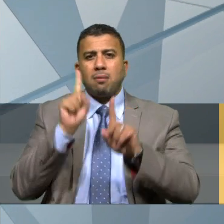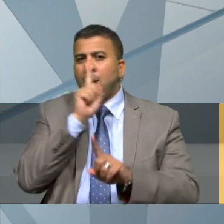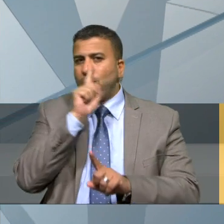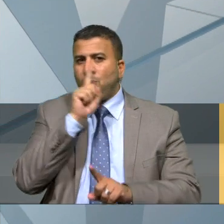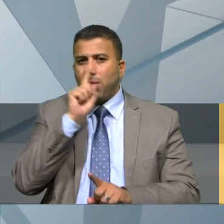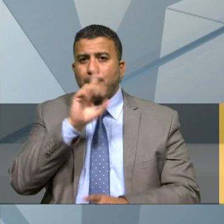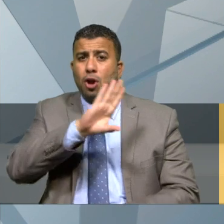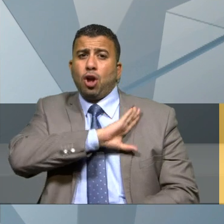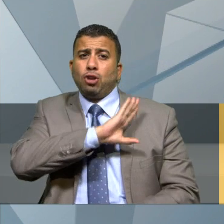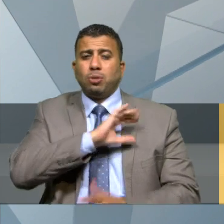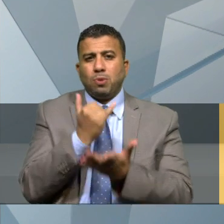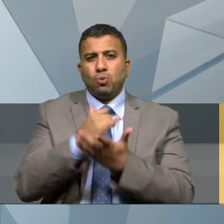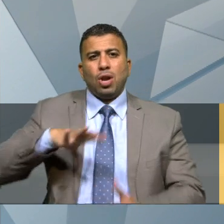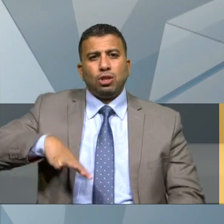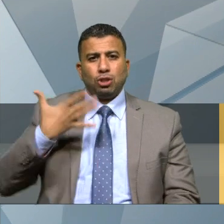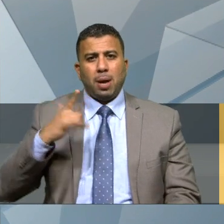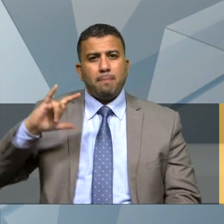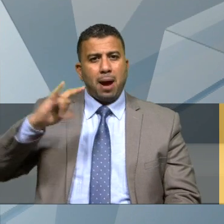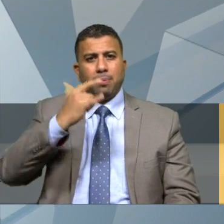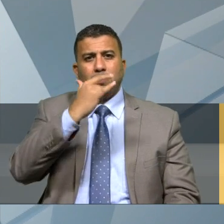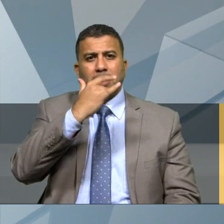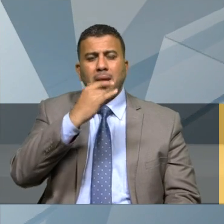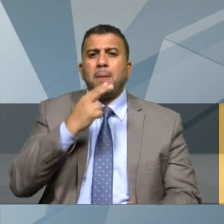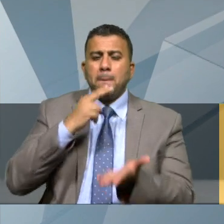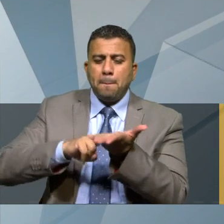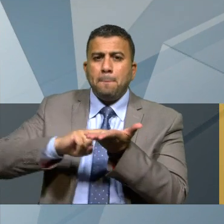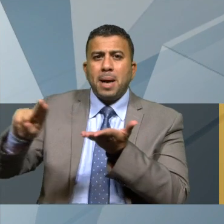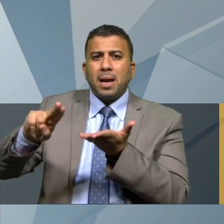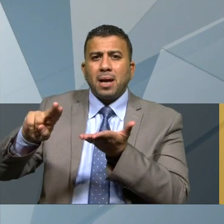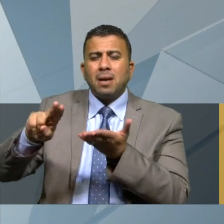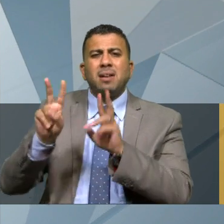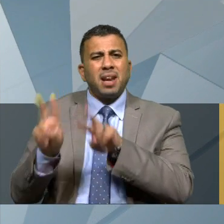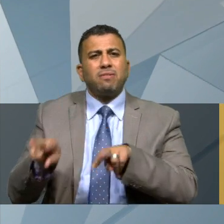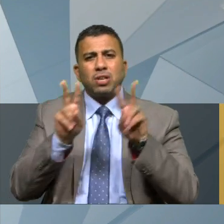بن زايد آل نهيان ولي عهد أبو ظبي نائب القائد الأعلى للقوات